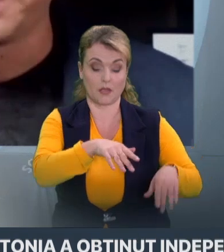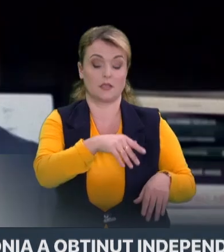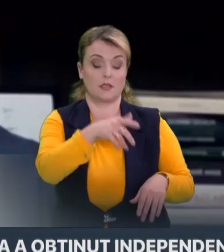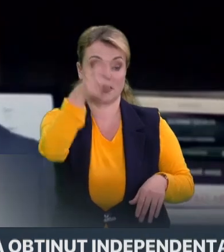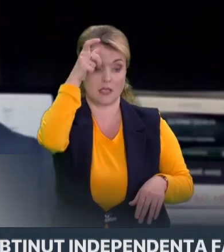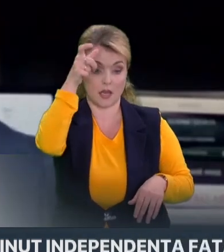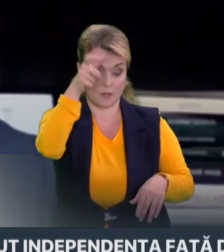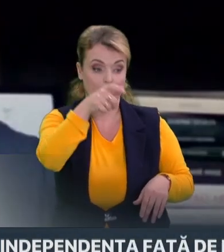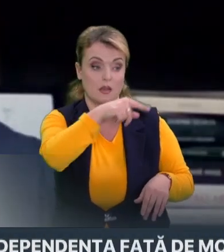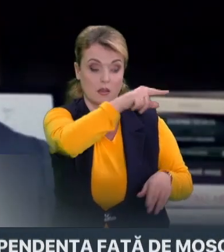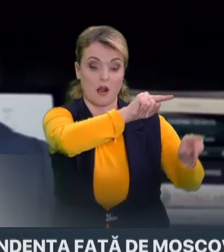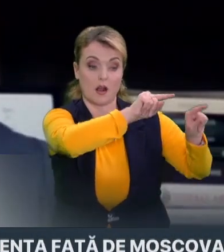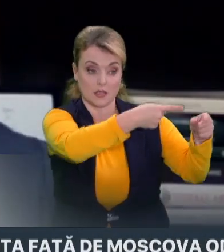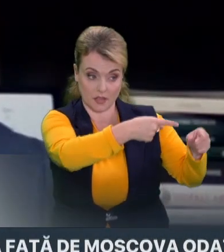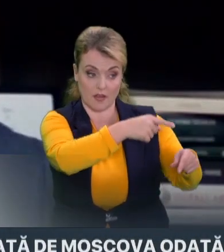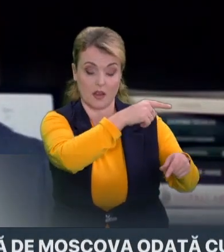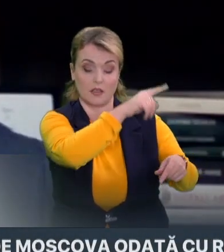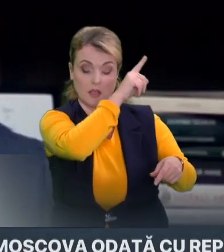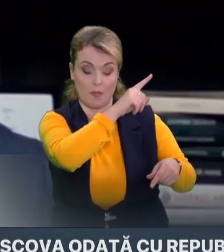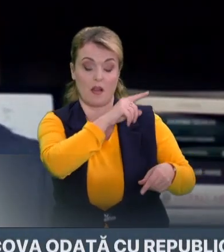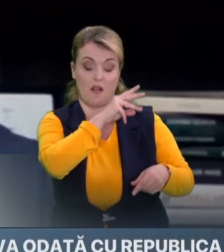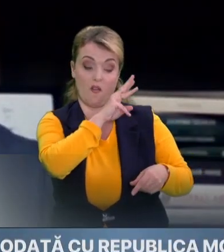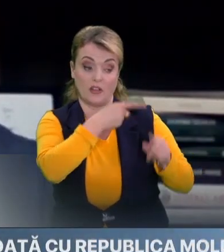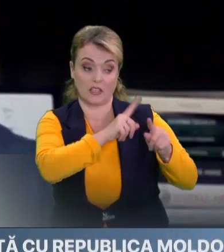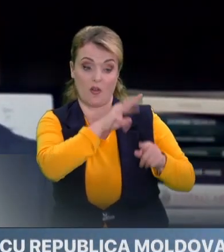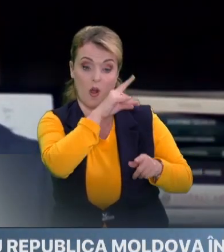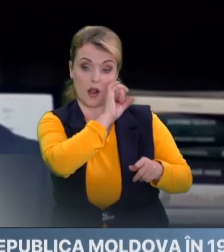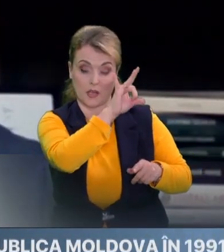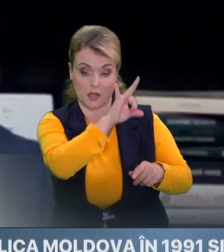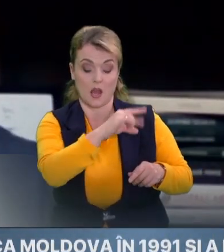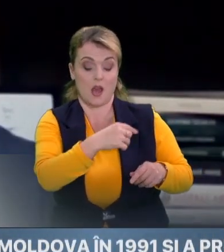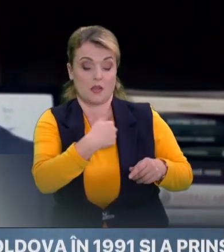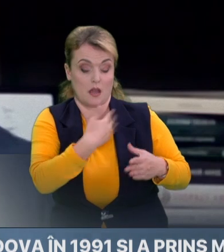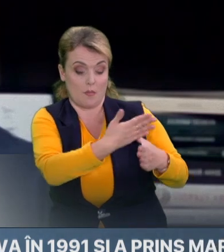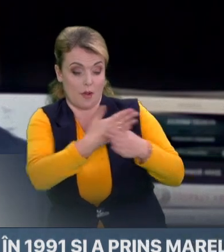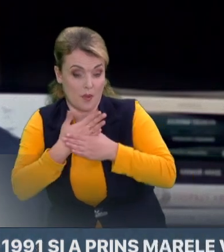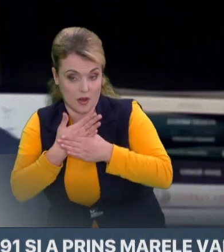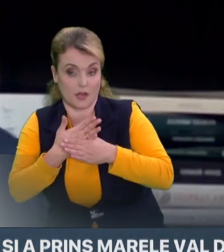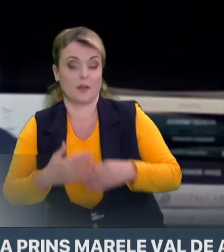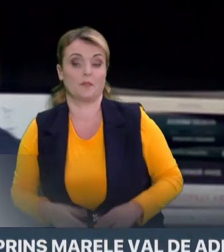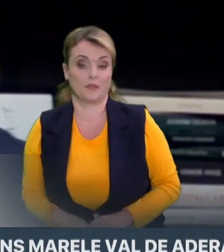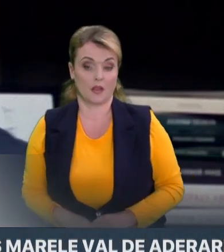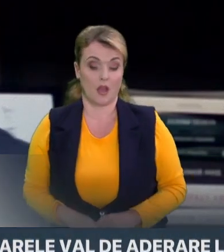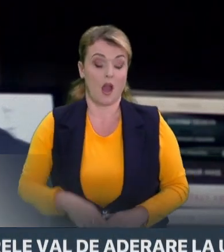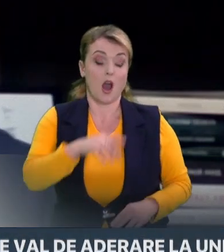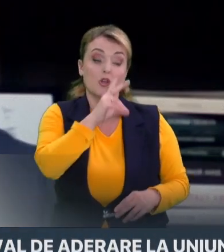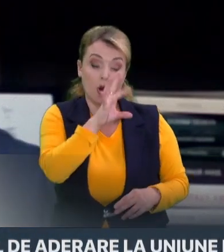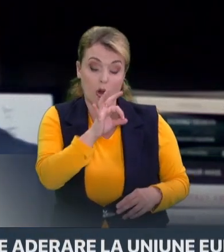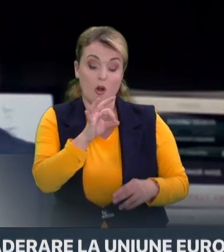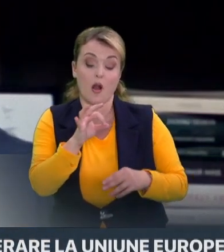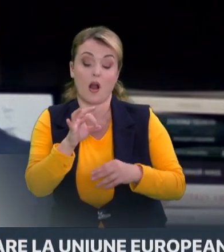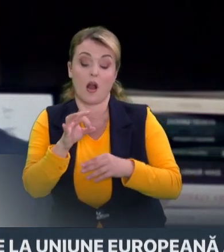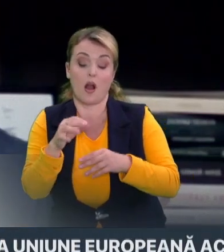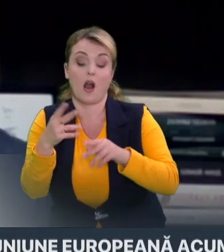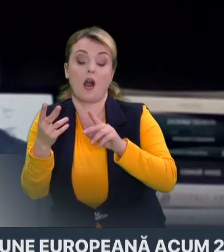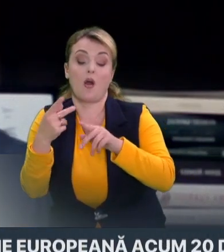Serbia. Gruparea antrenată acum în Serbia și Bosnia și Herțegovina a fost antrenată de grupul paramilitar Wagner și